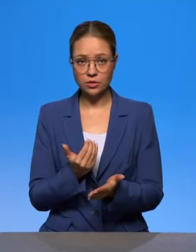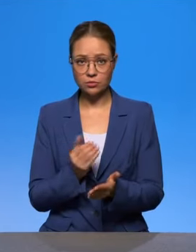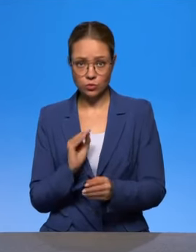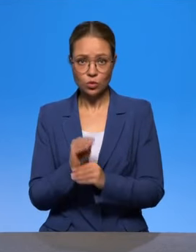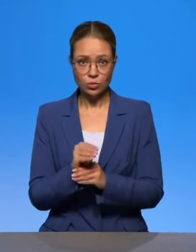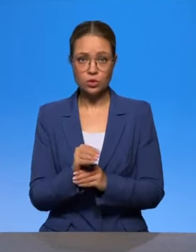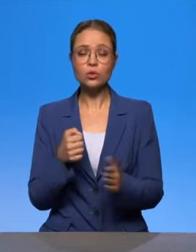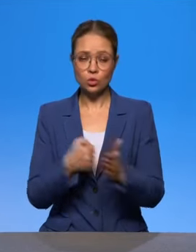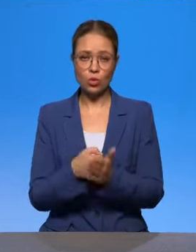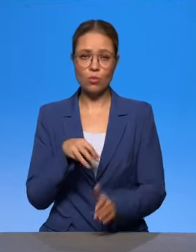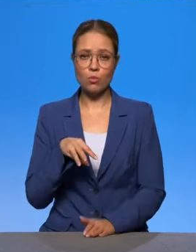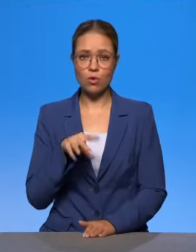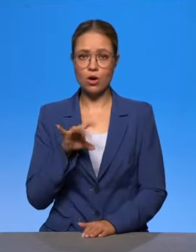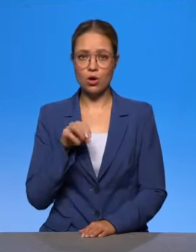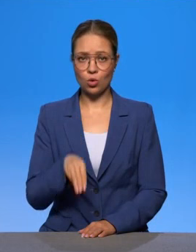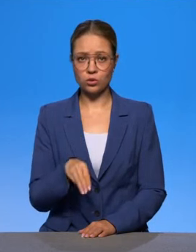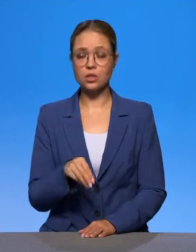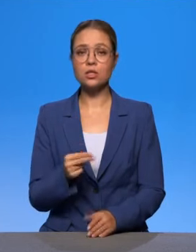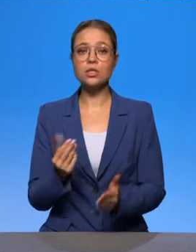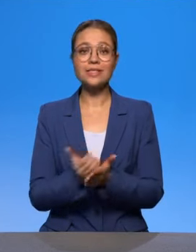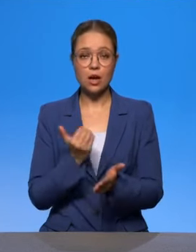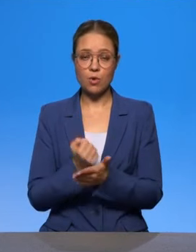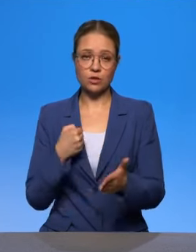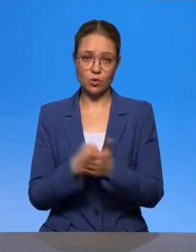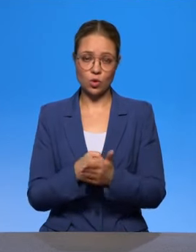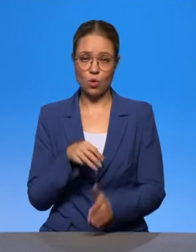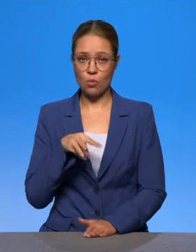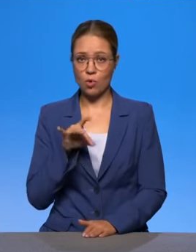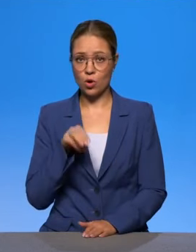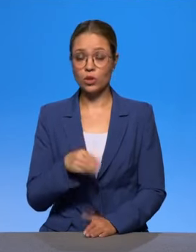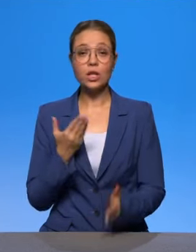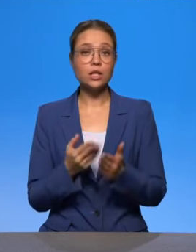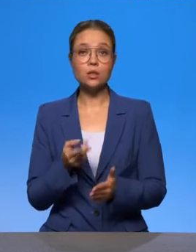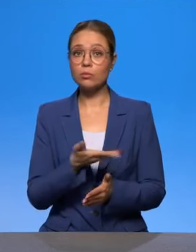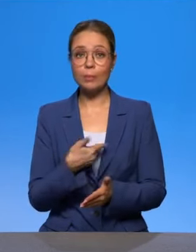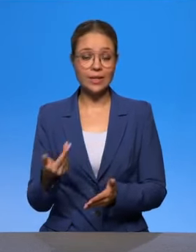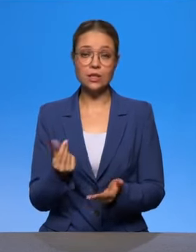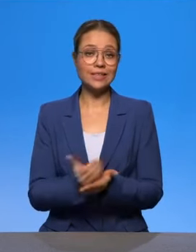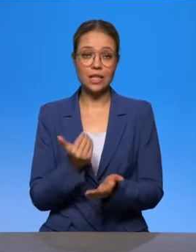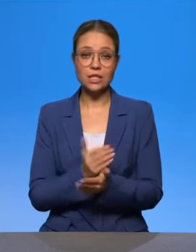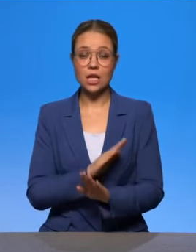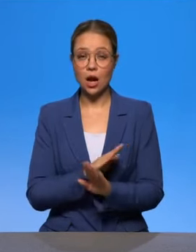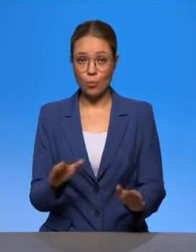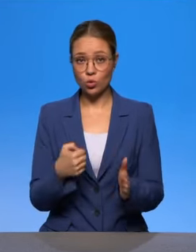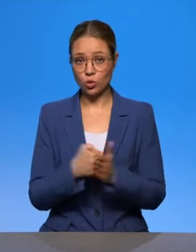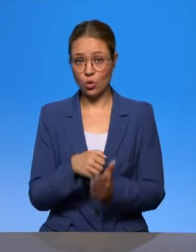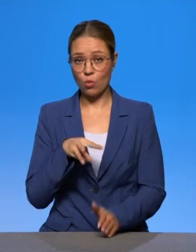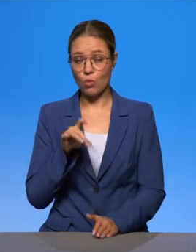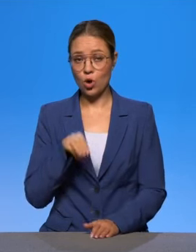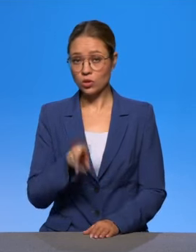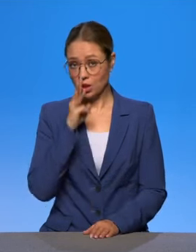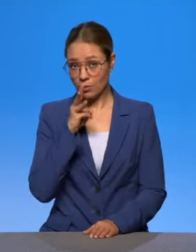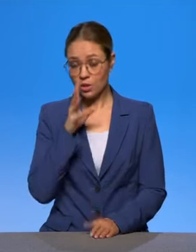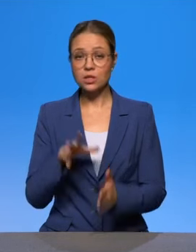МРОТа. Дамрота зарабатывает себе зарплату дамрота. Если мы не заработаем себе дамрота зарплату, то значит